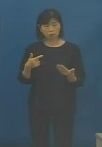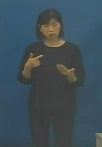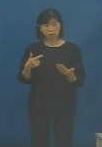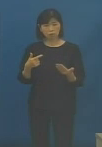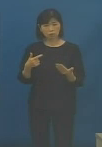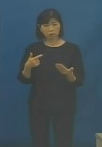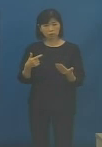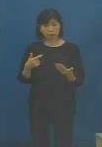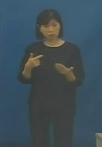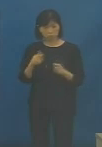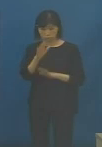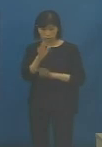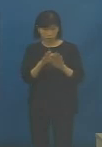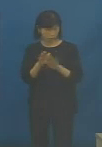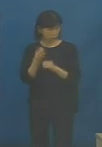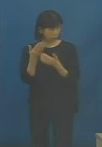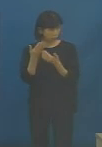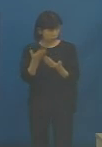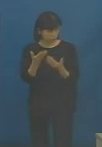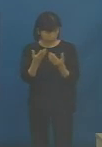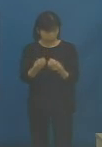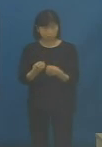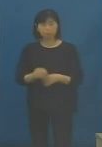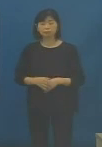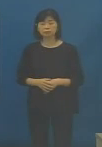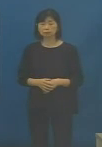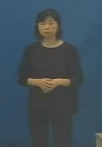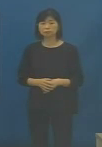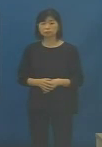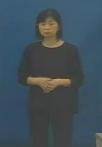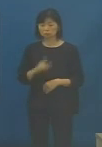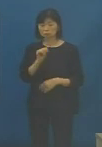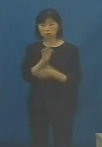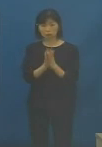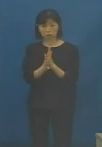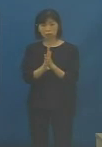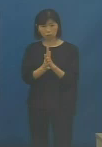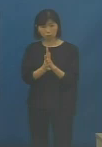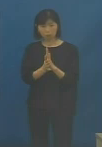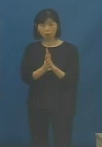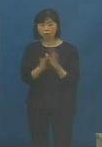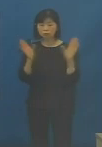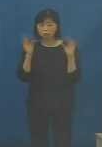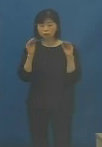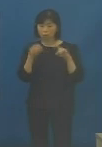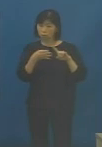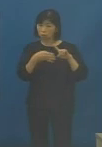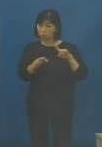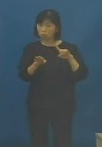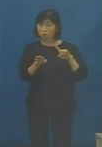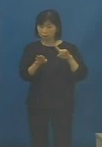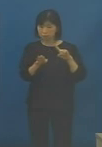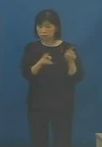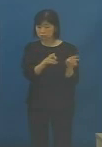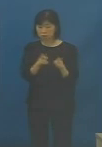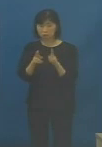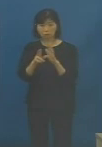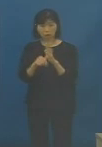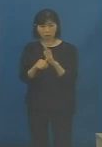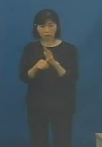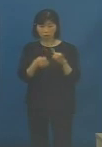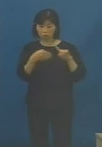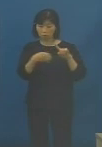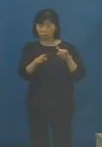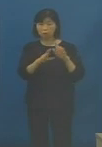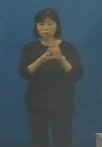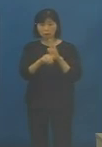から状況を聞いてみましたけれども、要は本件での情報公開請求でいきますと、公開する際